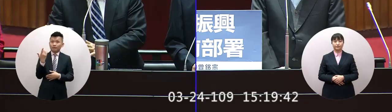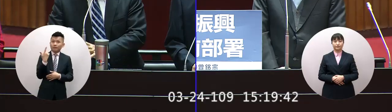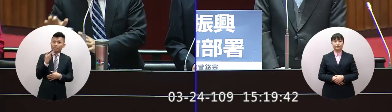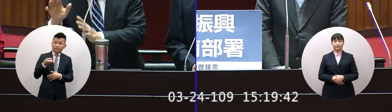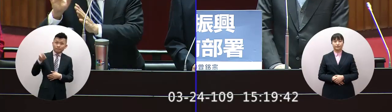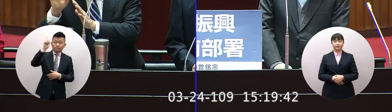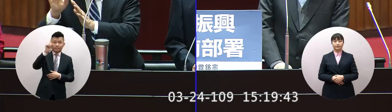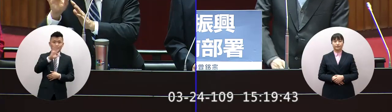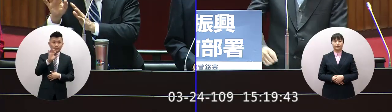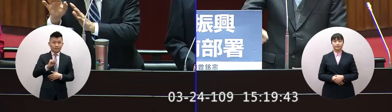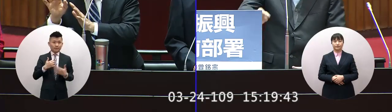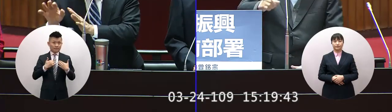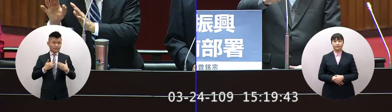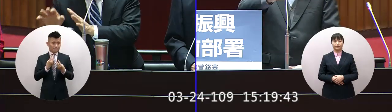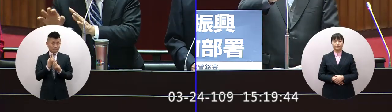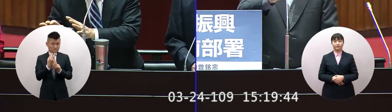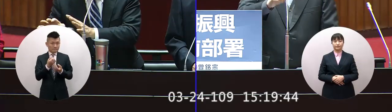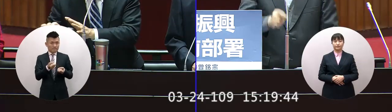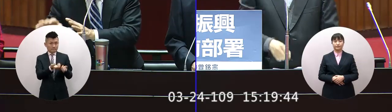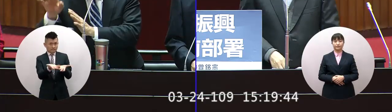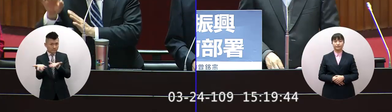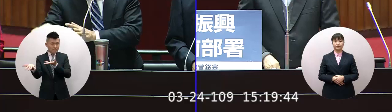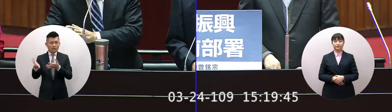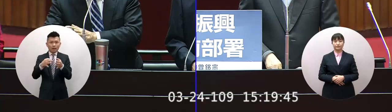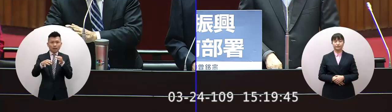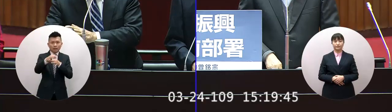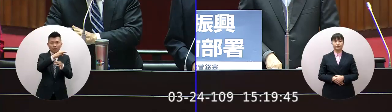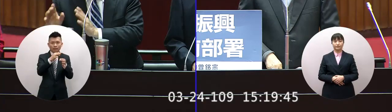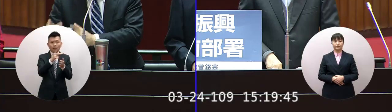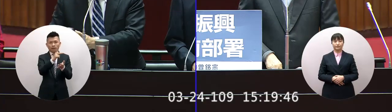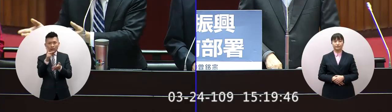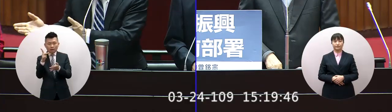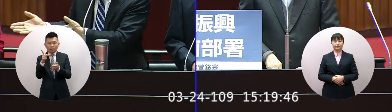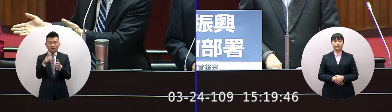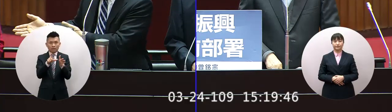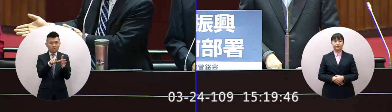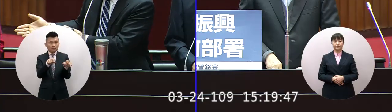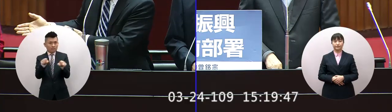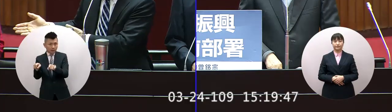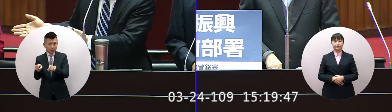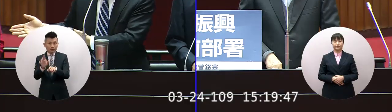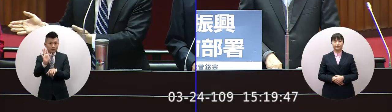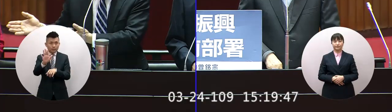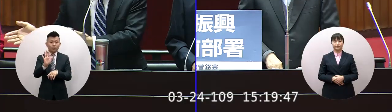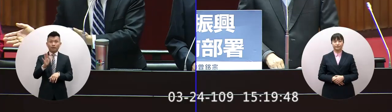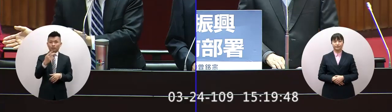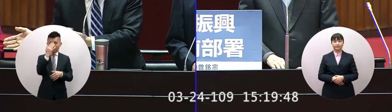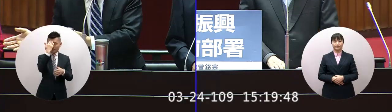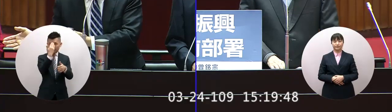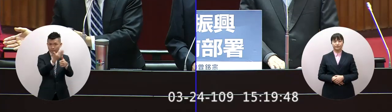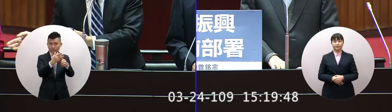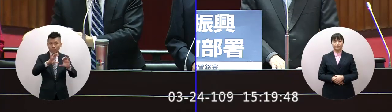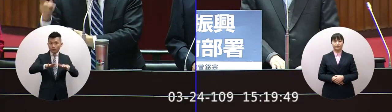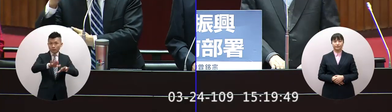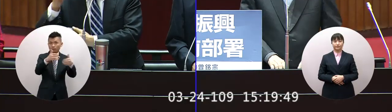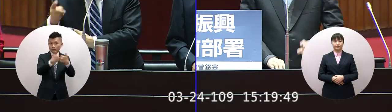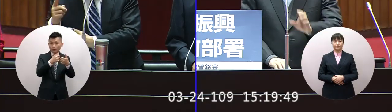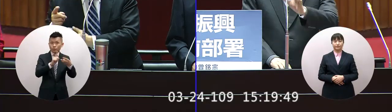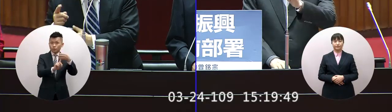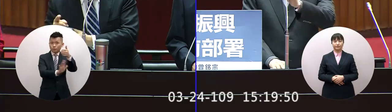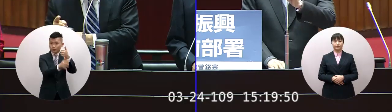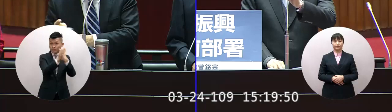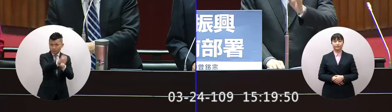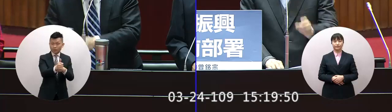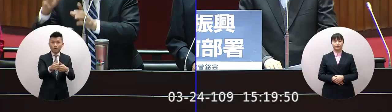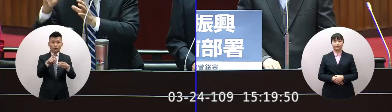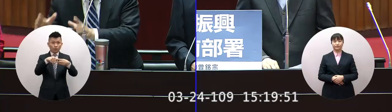时候，公共支出刷有哪随着经济放缓刷卡慢去。今摆我特别拜托咱国发会主委啊，甲工